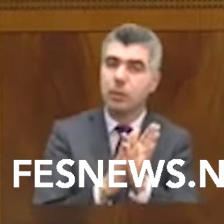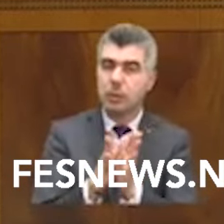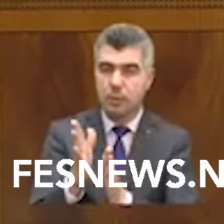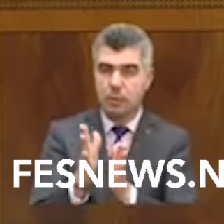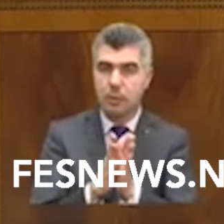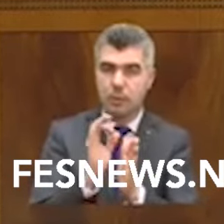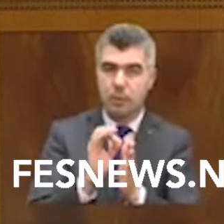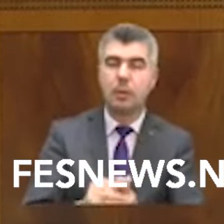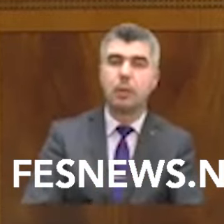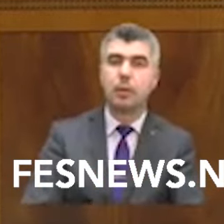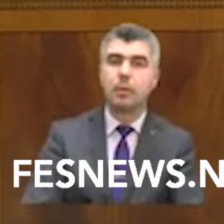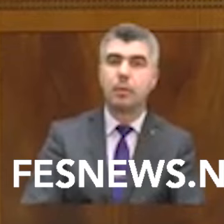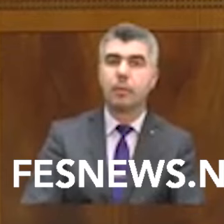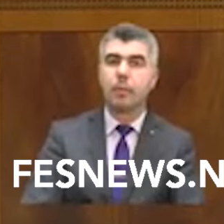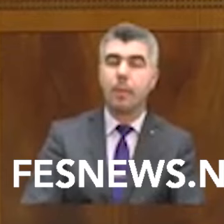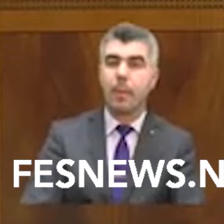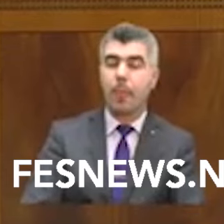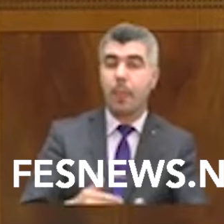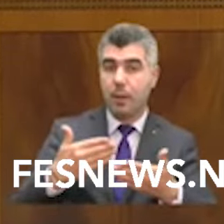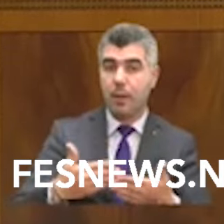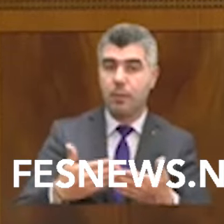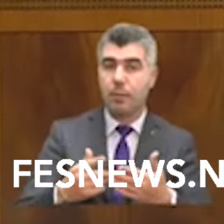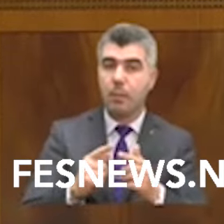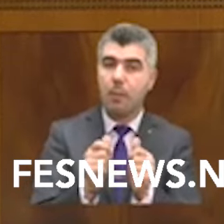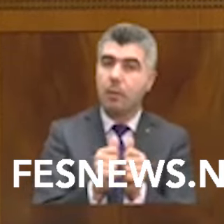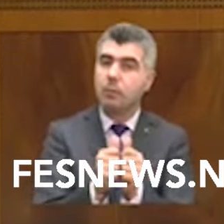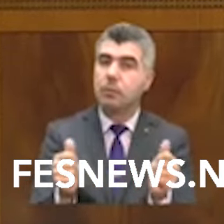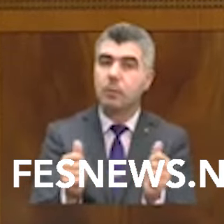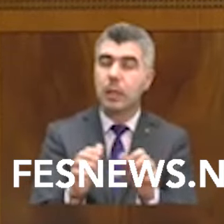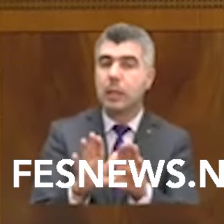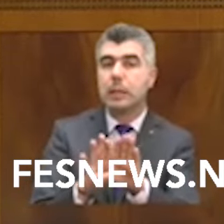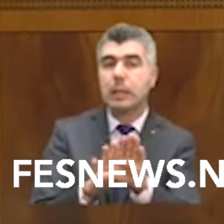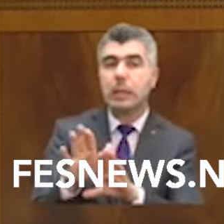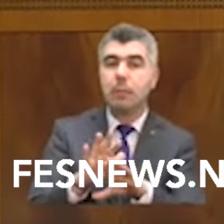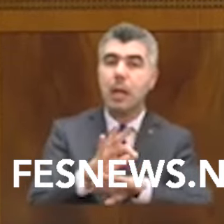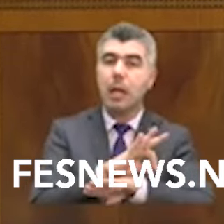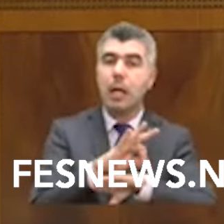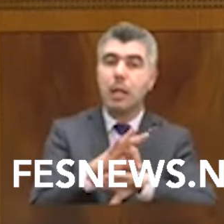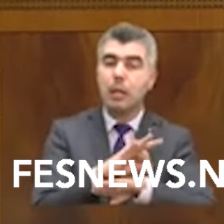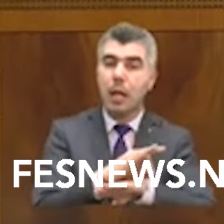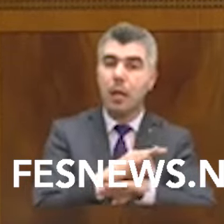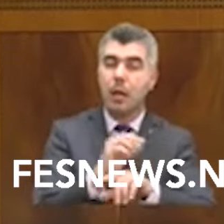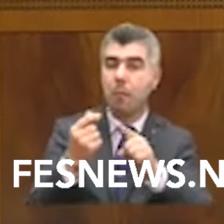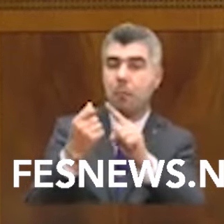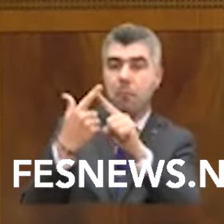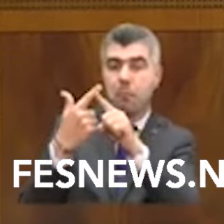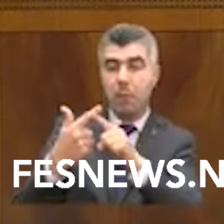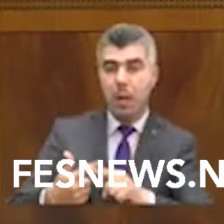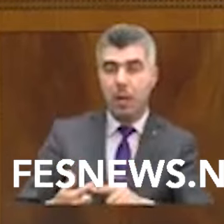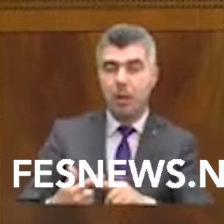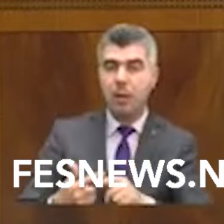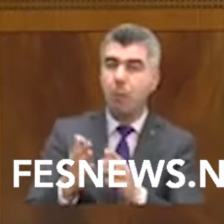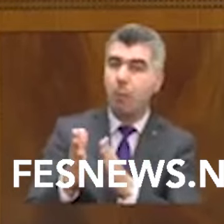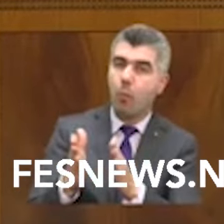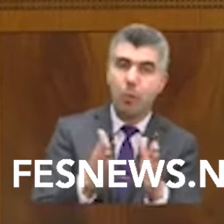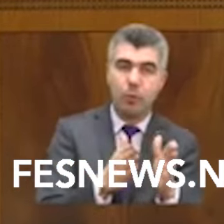متكاملين الاختصاصات لكنهم مستقلين في التدبير الإداري والمالي إذ يتمتع كل قطاع